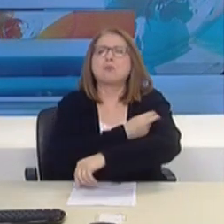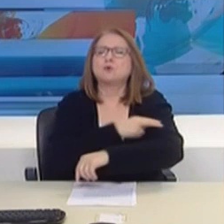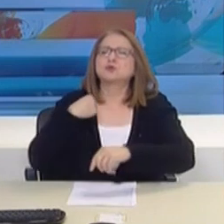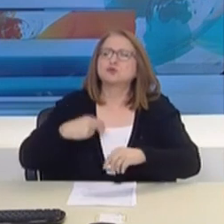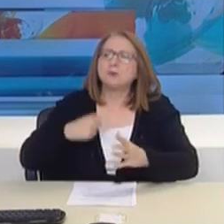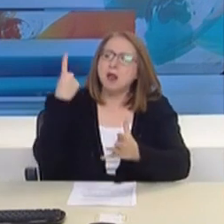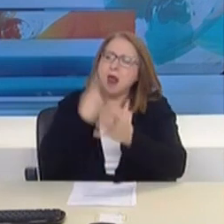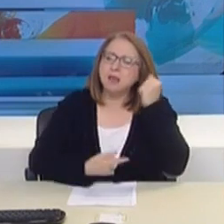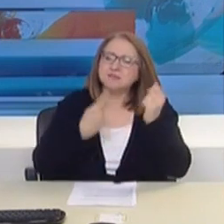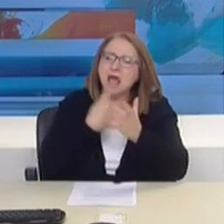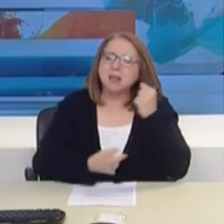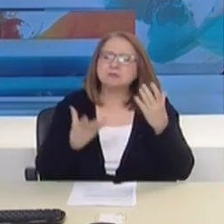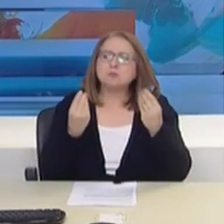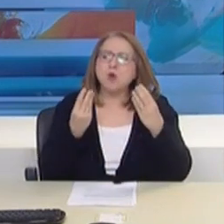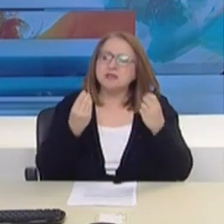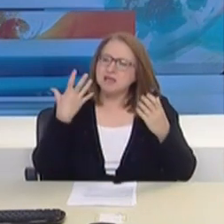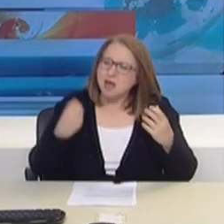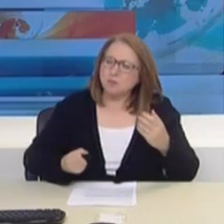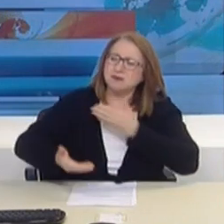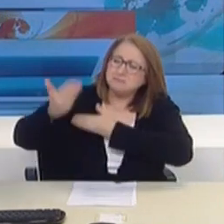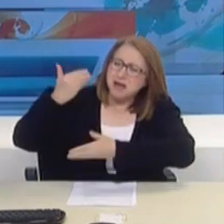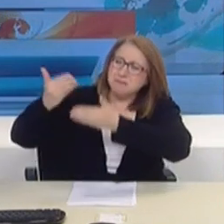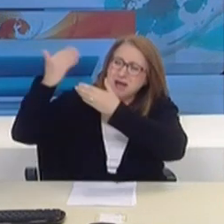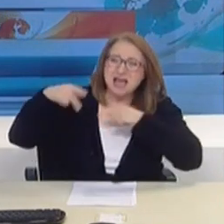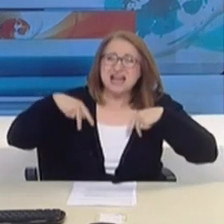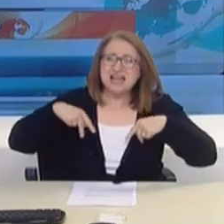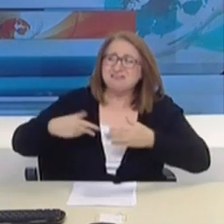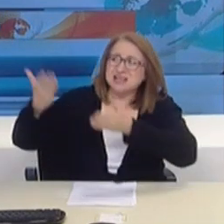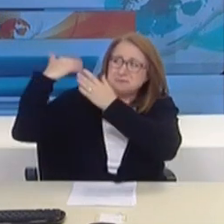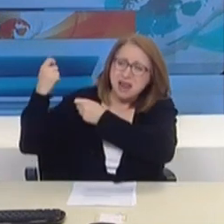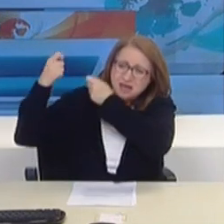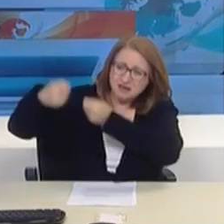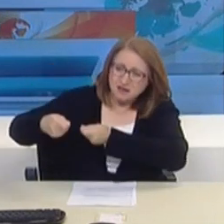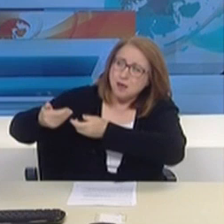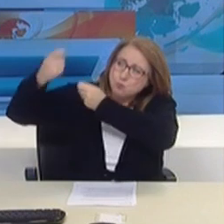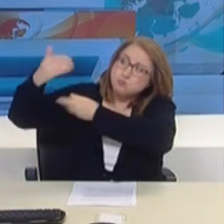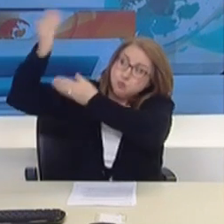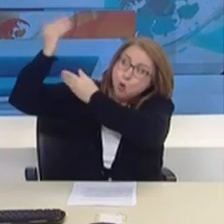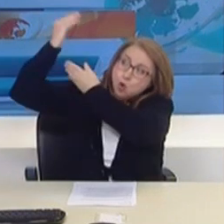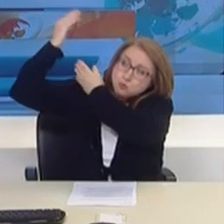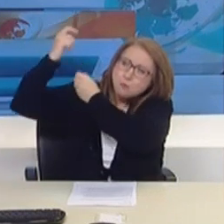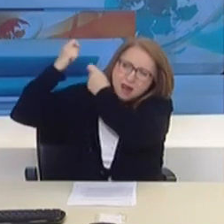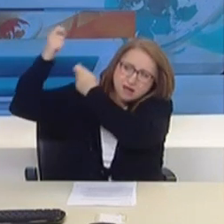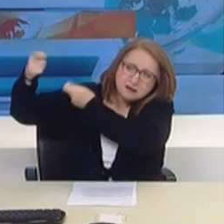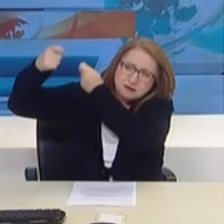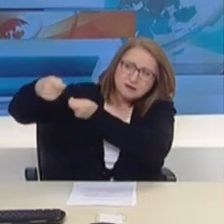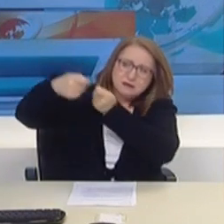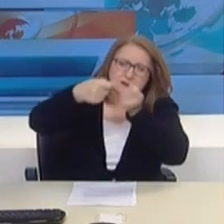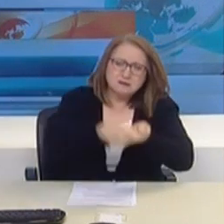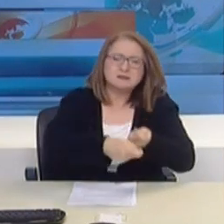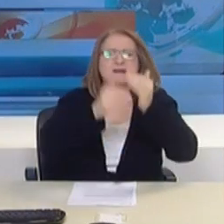οποίο κληρονομήσαμε και οι προηγούμενοι τους προηγούμενους και αυτό είναι μια πραγματικότητα. Όμως πριν από